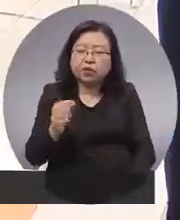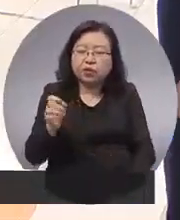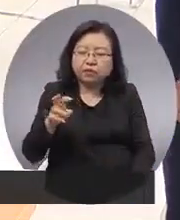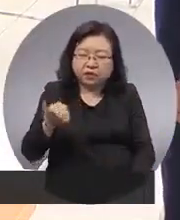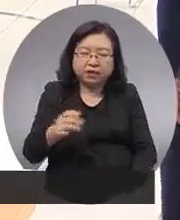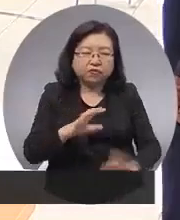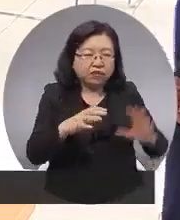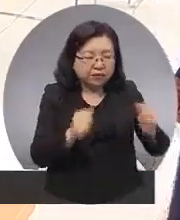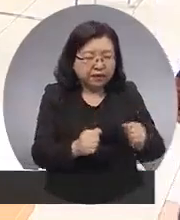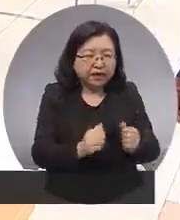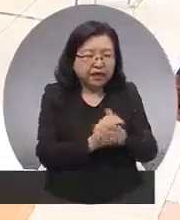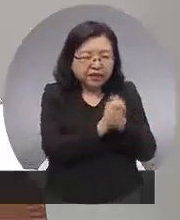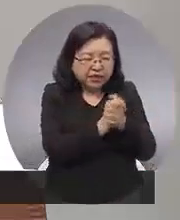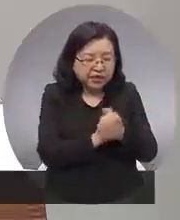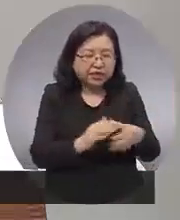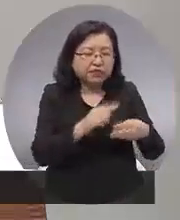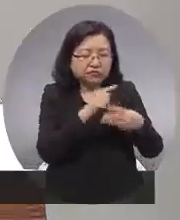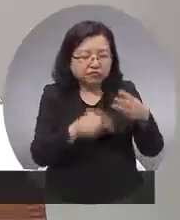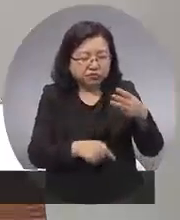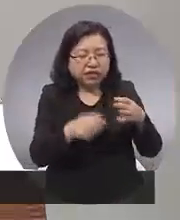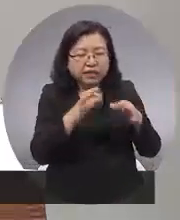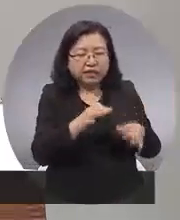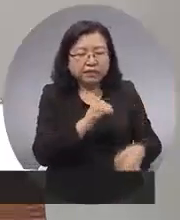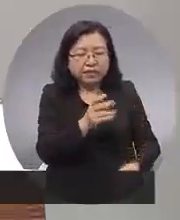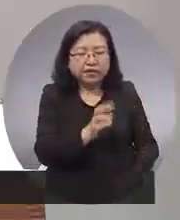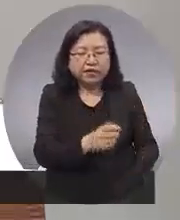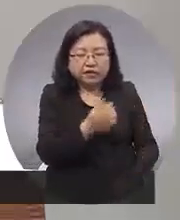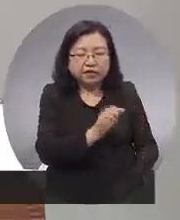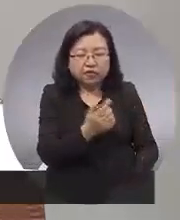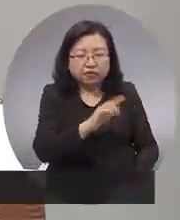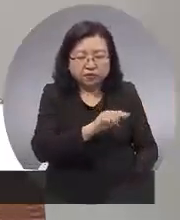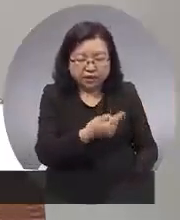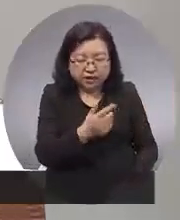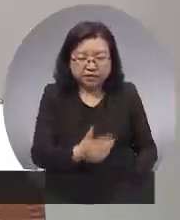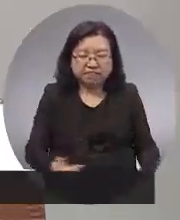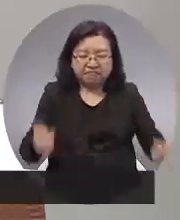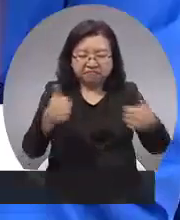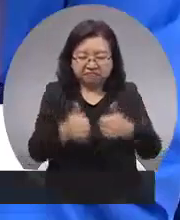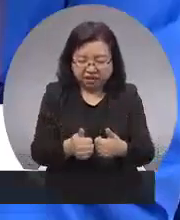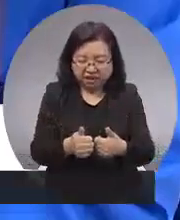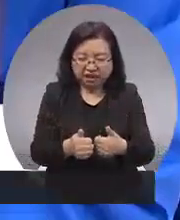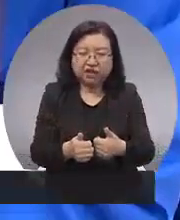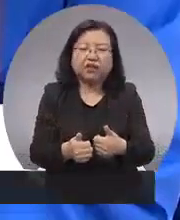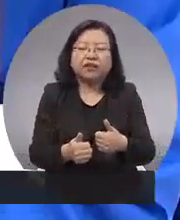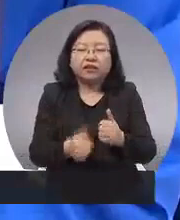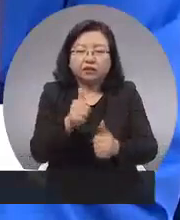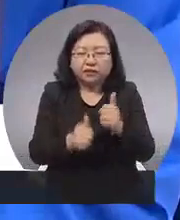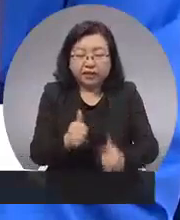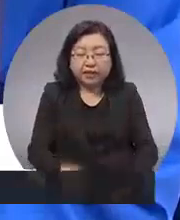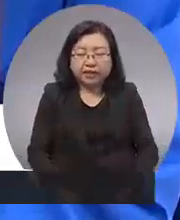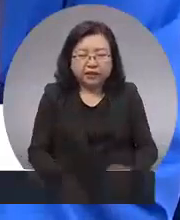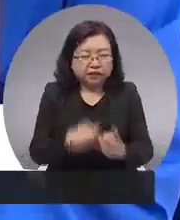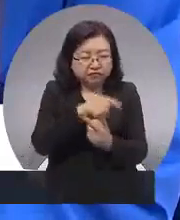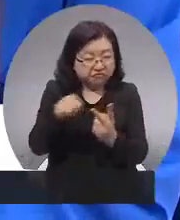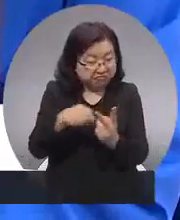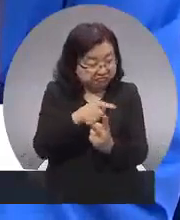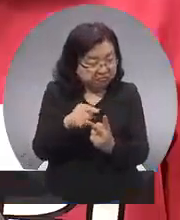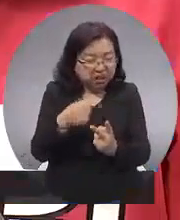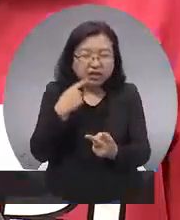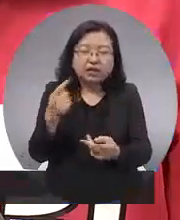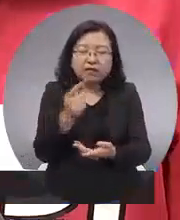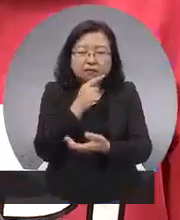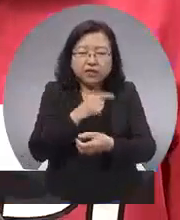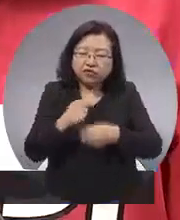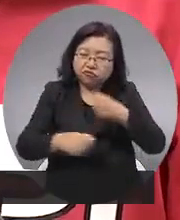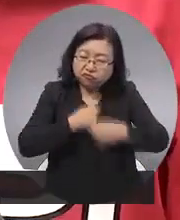에선 친 준 유명환 전 대통령 특별 부문이 나서 양자 대결을 펼치는데 2 보낸 민주화운동 분지